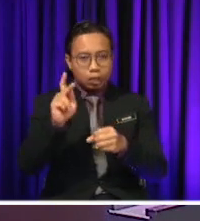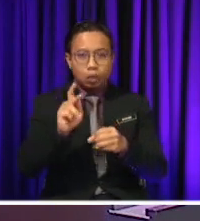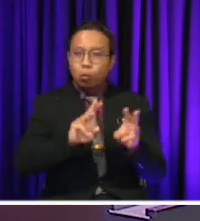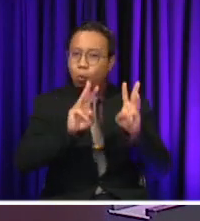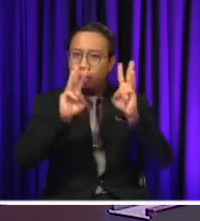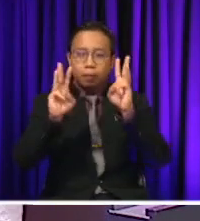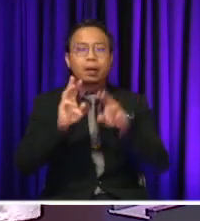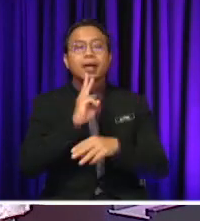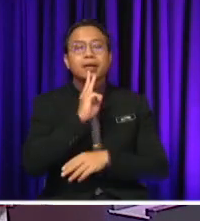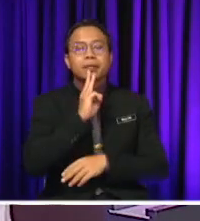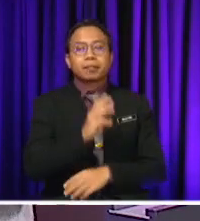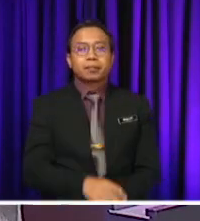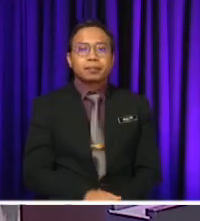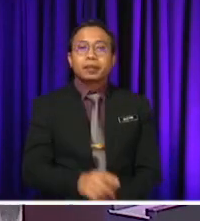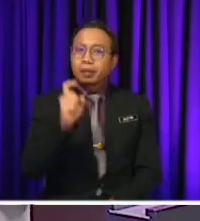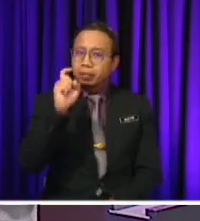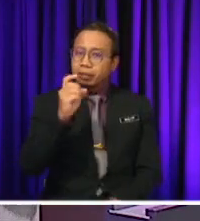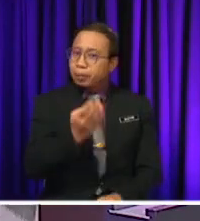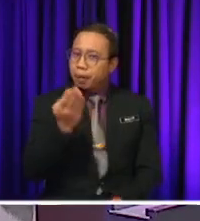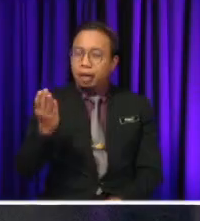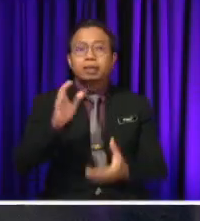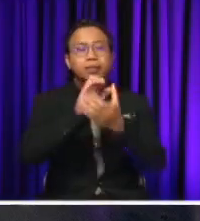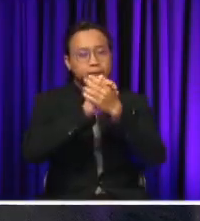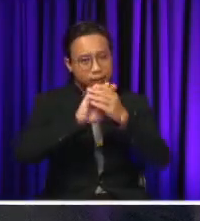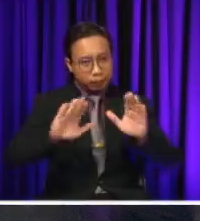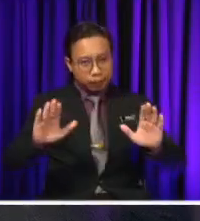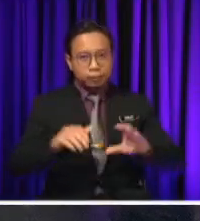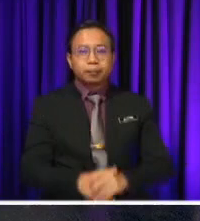kita pastikan barang yang kita gunakan itu selama